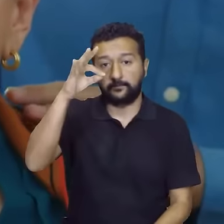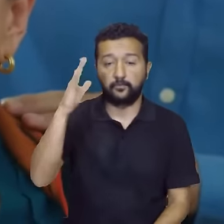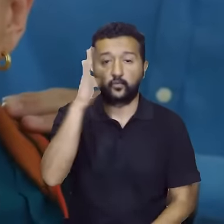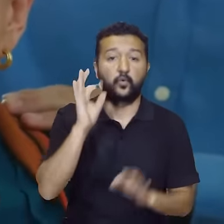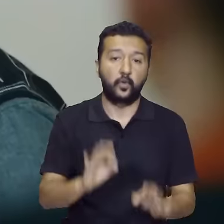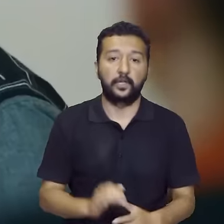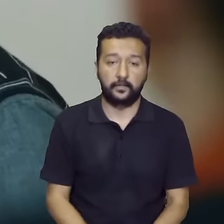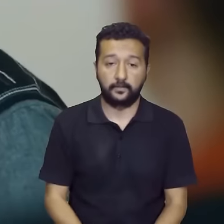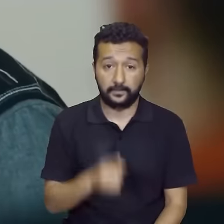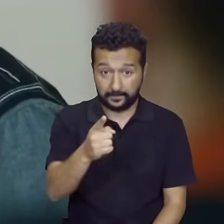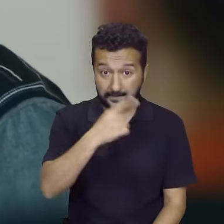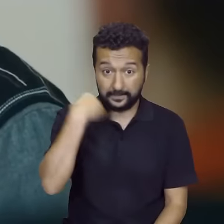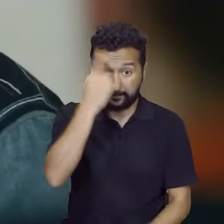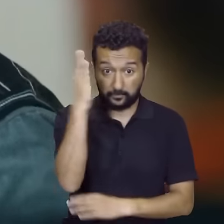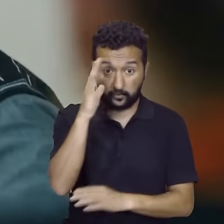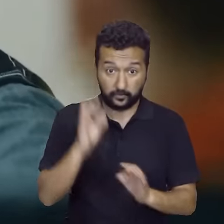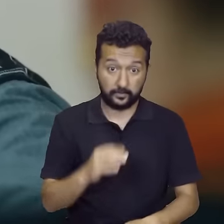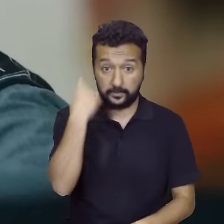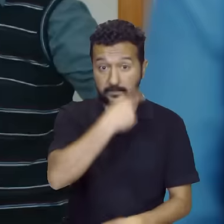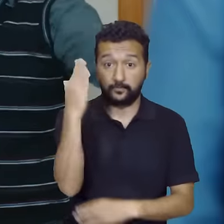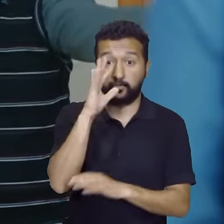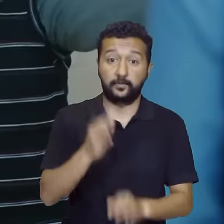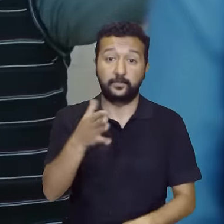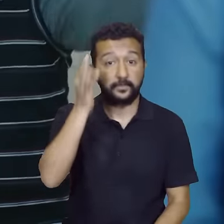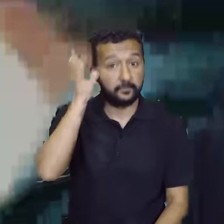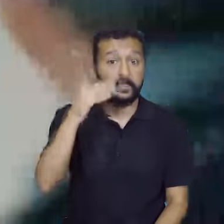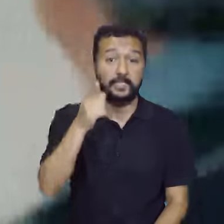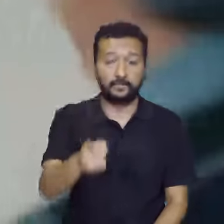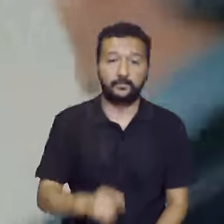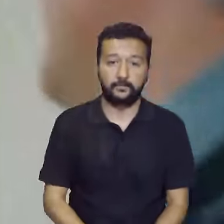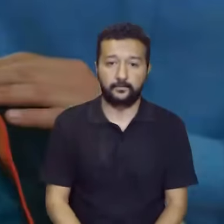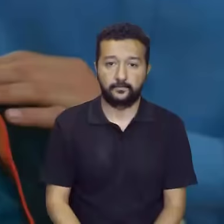bir kere ya. Tipim mi uzun? Tipi uzunmuş. Manyak.